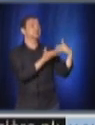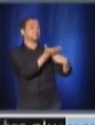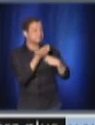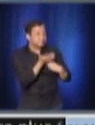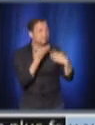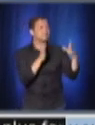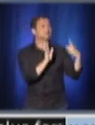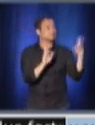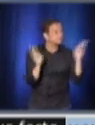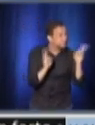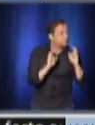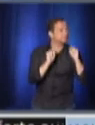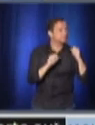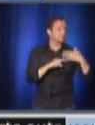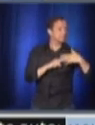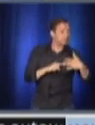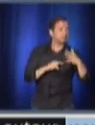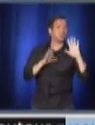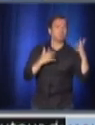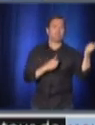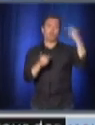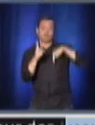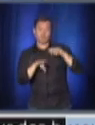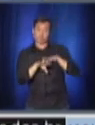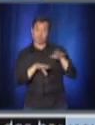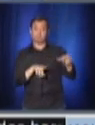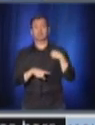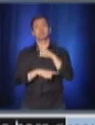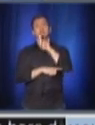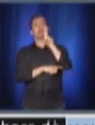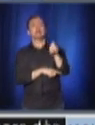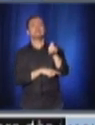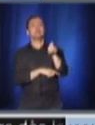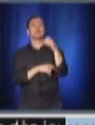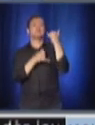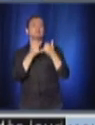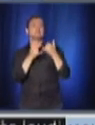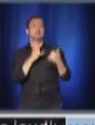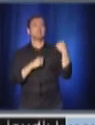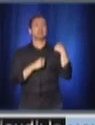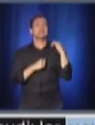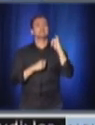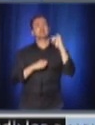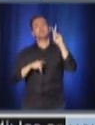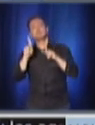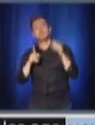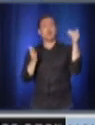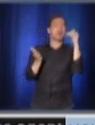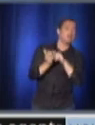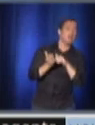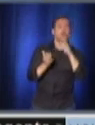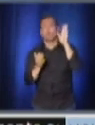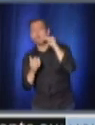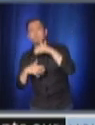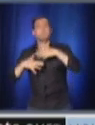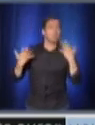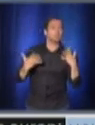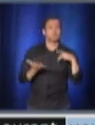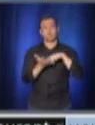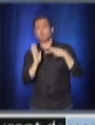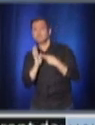vraie question, c'était qu'est-ce qu'on fait avec les délinquants de la fin de semaine? Vous parlez au futur, on va avoir un plan, les délinquants seront